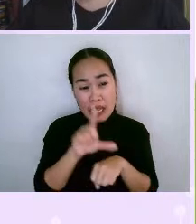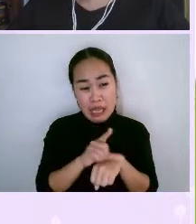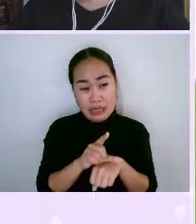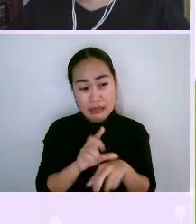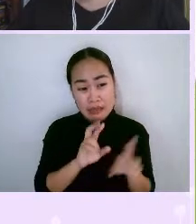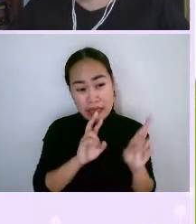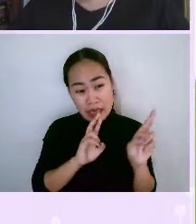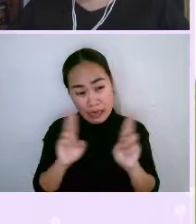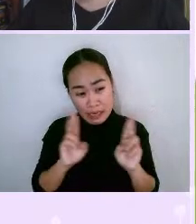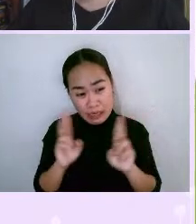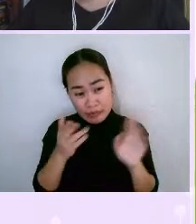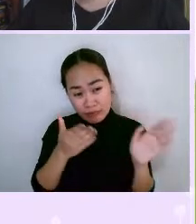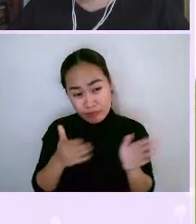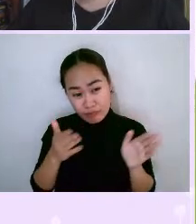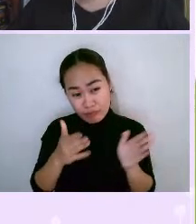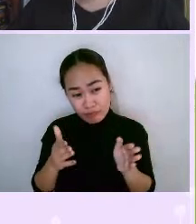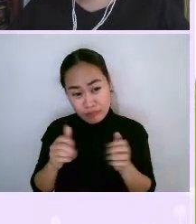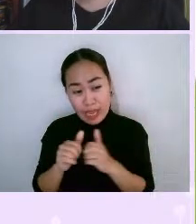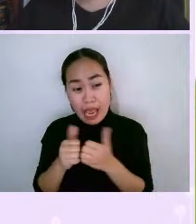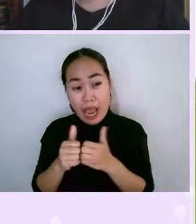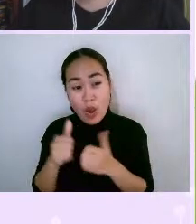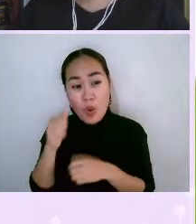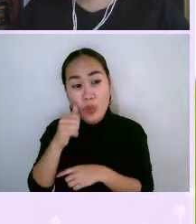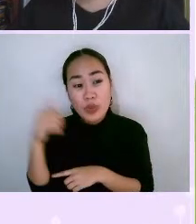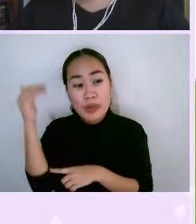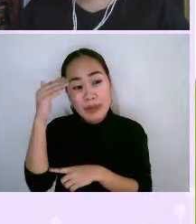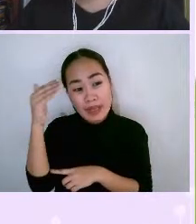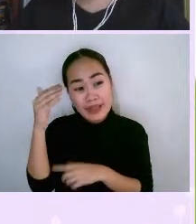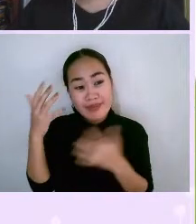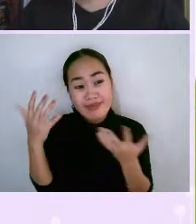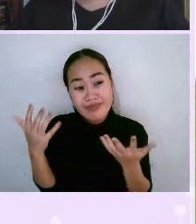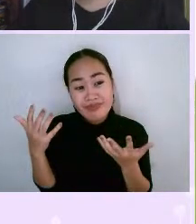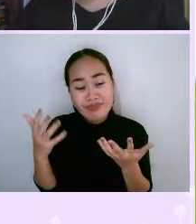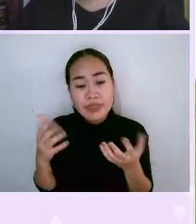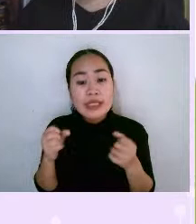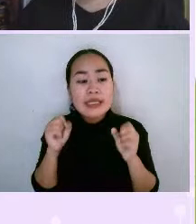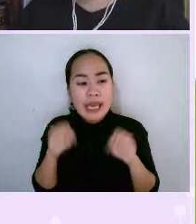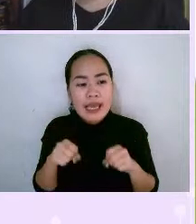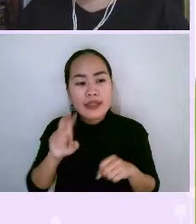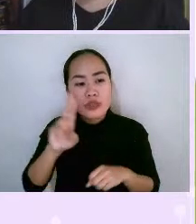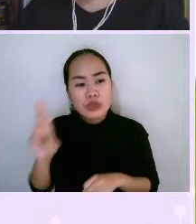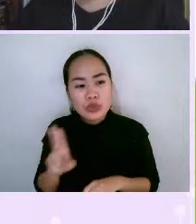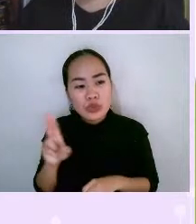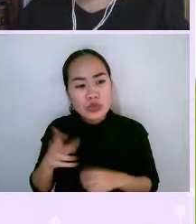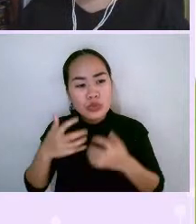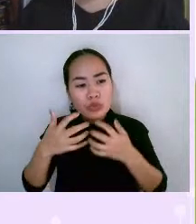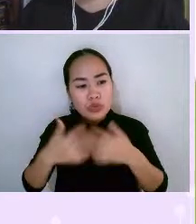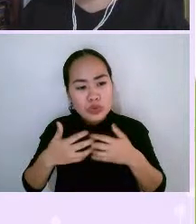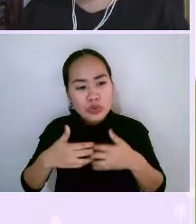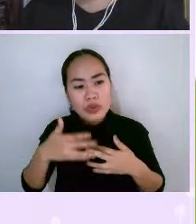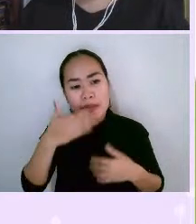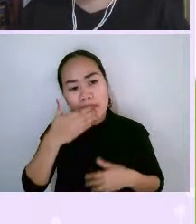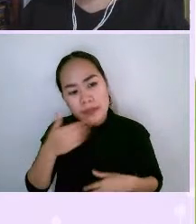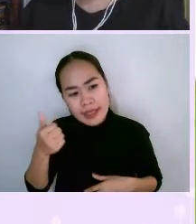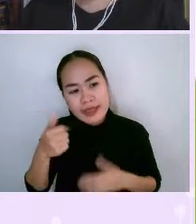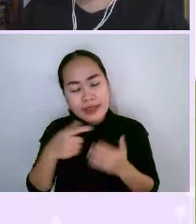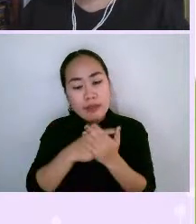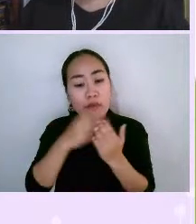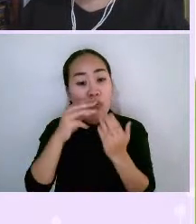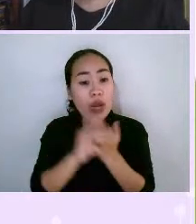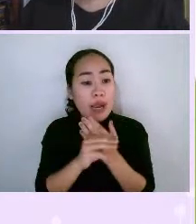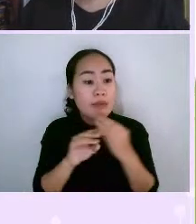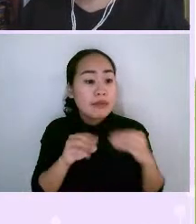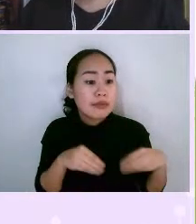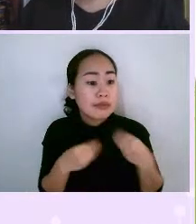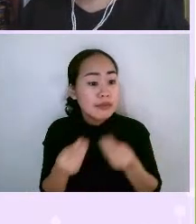para sa isang babae, makakatulong po yung mga makinarya. So, meron din po tayong mga programa na nagbibigay